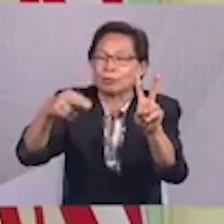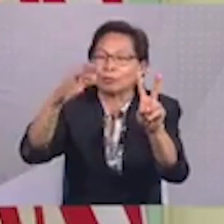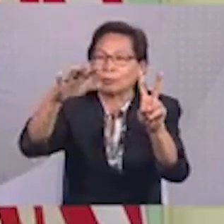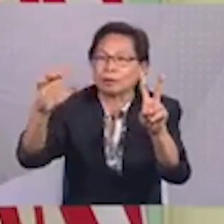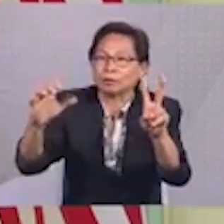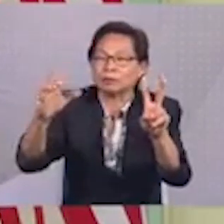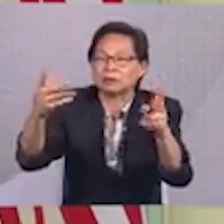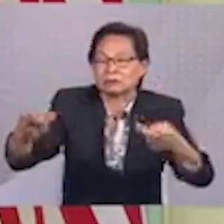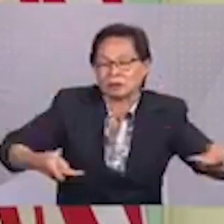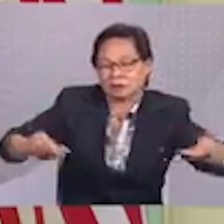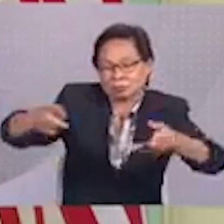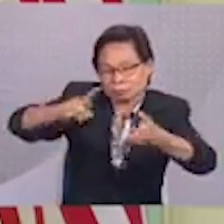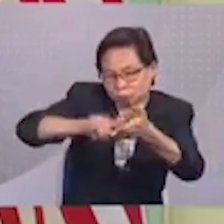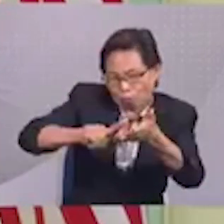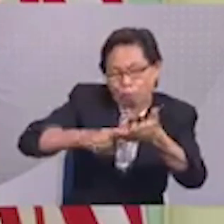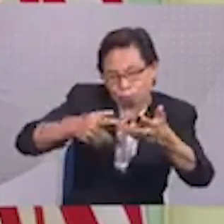238,500 kenderaan.